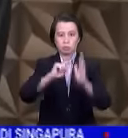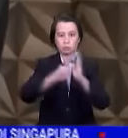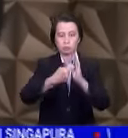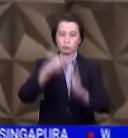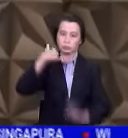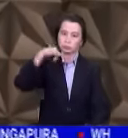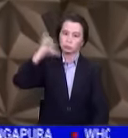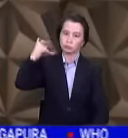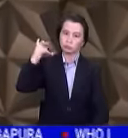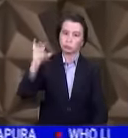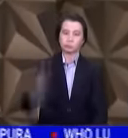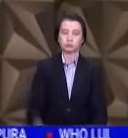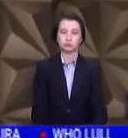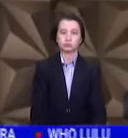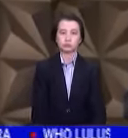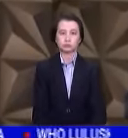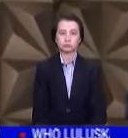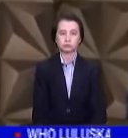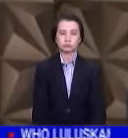semalam.